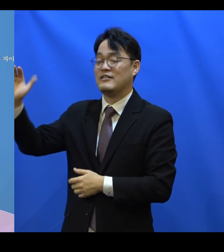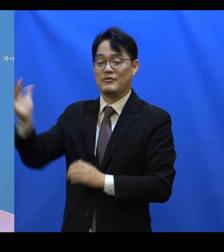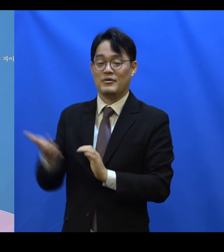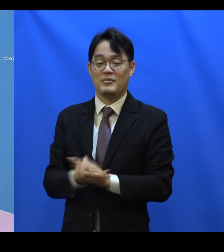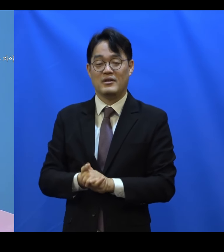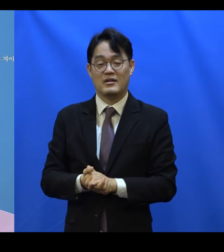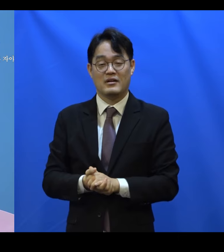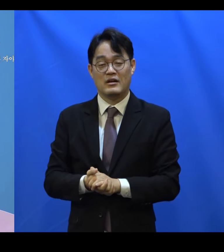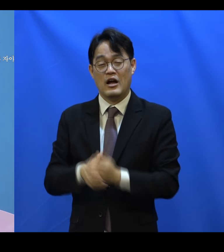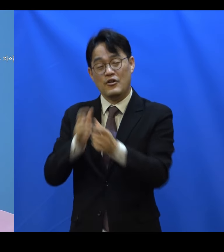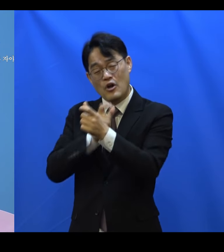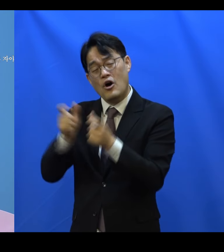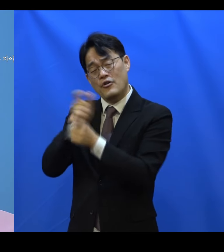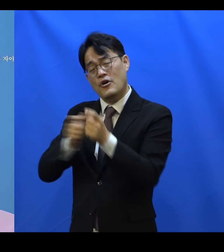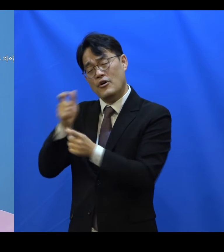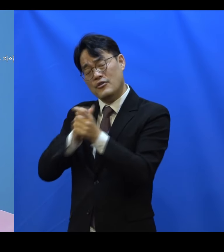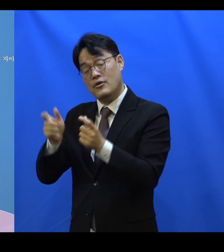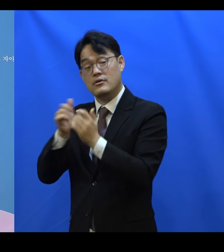아는 사람이에요.